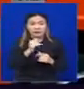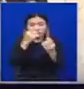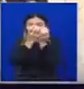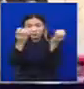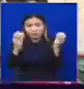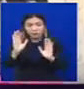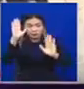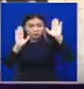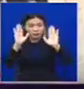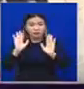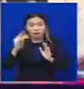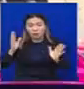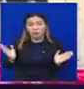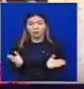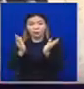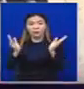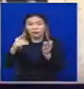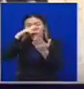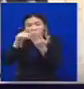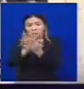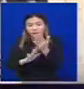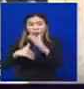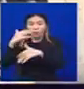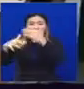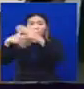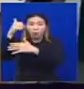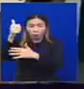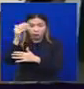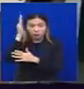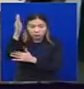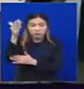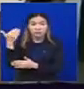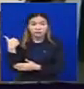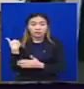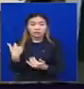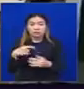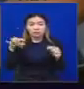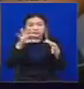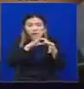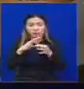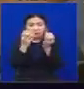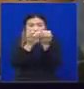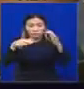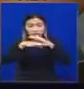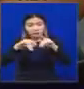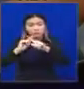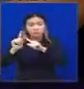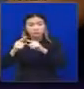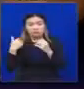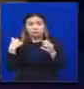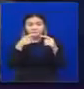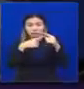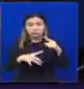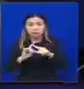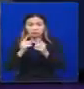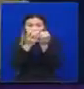ตยและจะช่วยขับเคลื่อนให้ประเทศสามารถเดินหน้าต่อไปได้สำหรับเอกสารร่างรัฐธรรมนูญ1ล้านชุดนี้จะประกอบด้วย